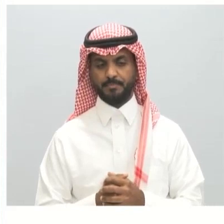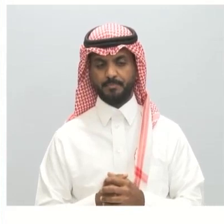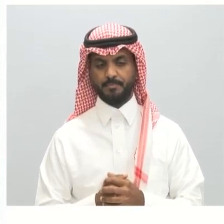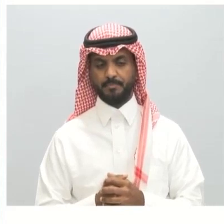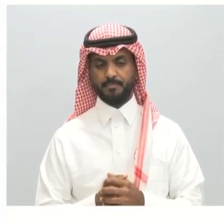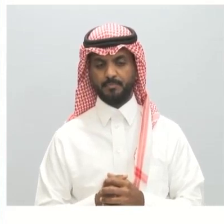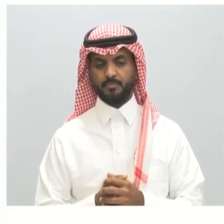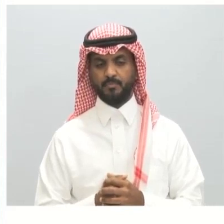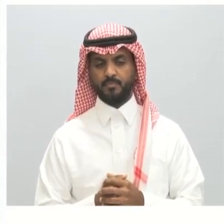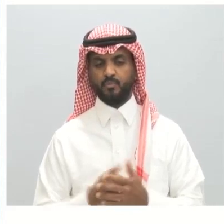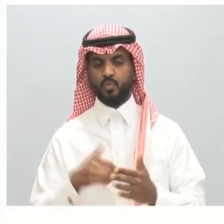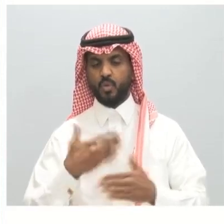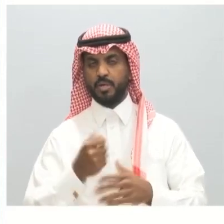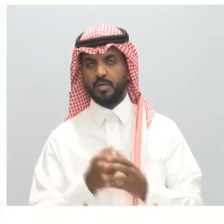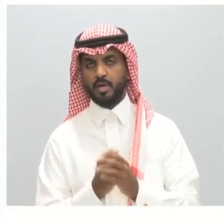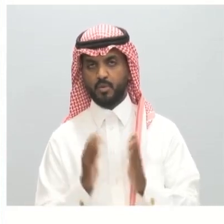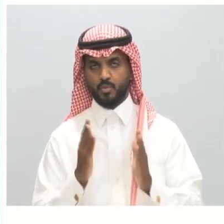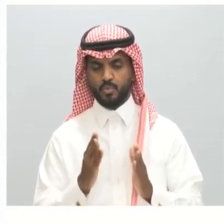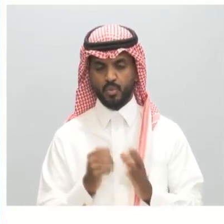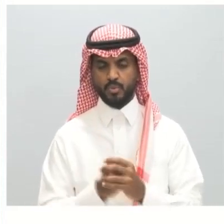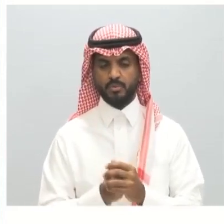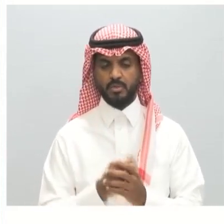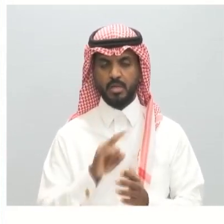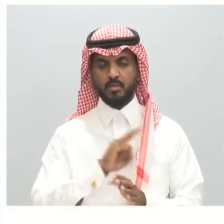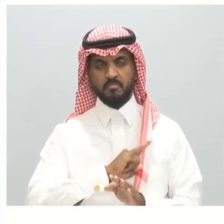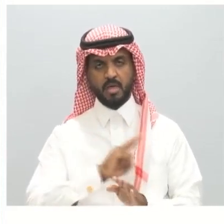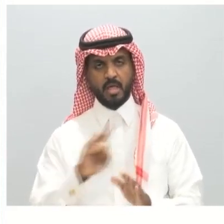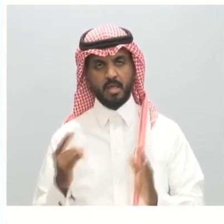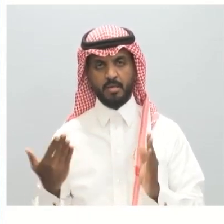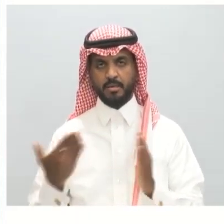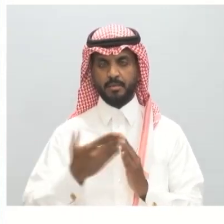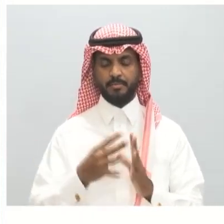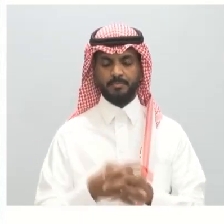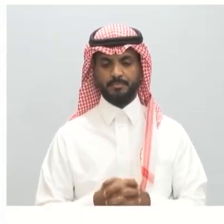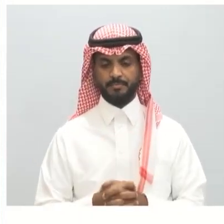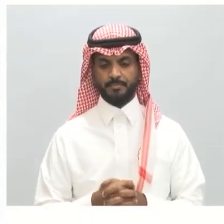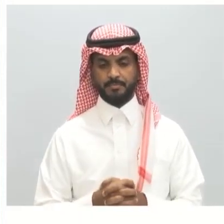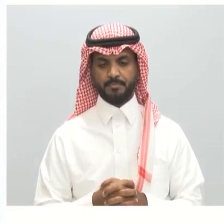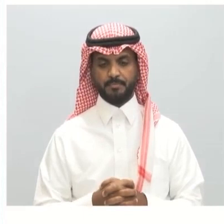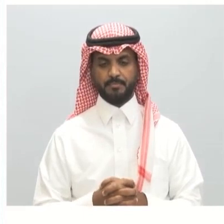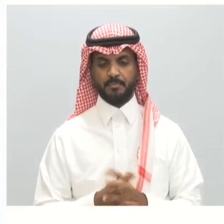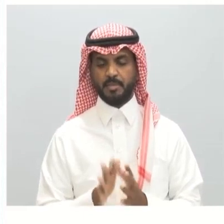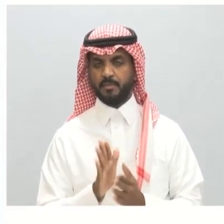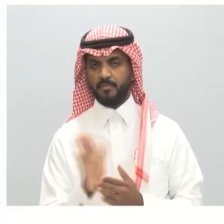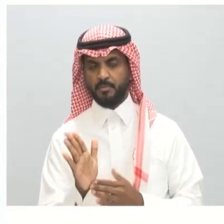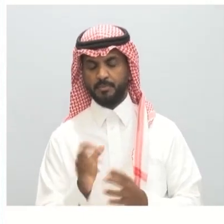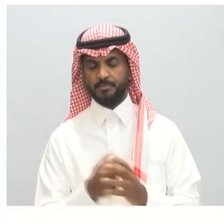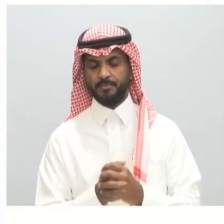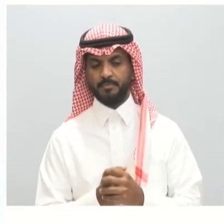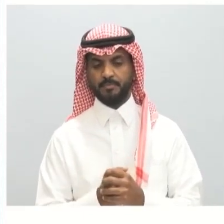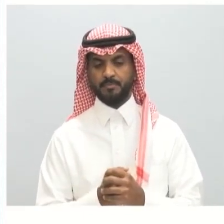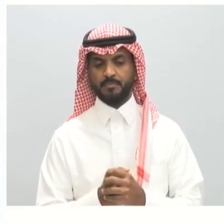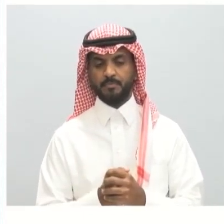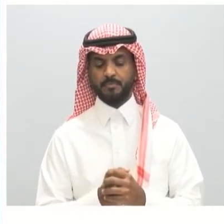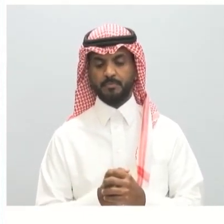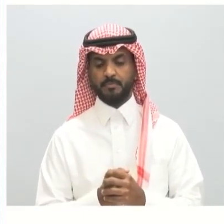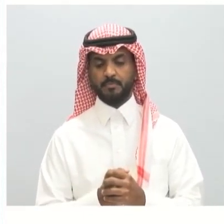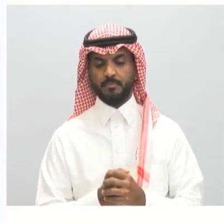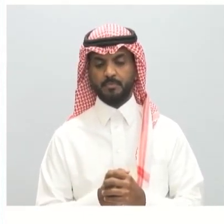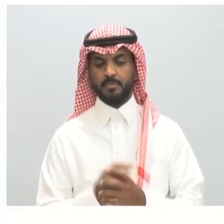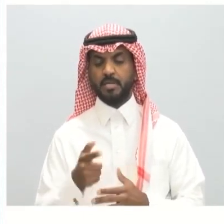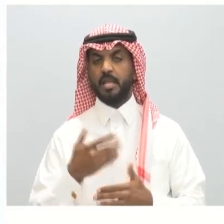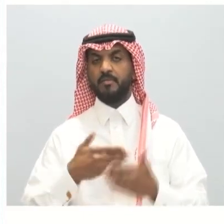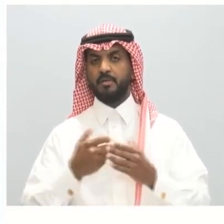تحرك هذه اللبنه الروبوت الى ما لا نهايه اللبنه الثانيه انعطف وتجعل هذه